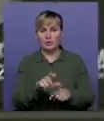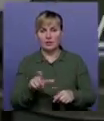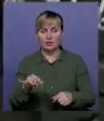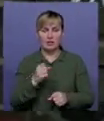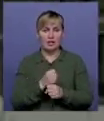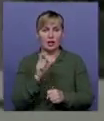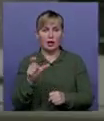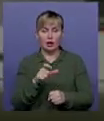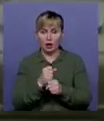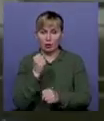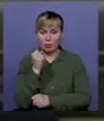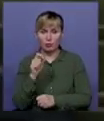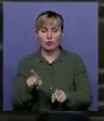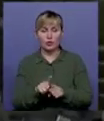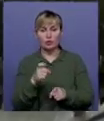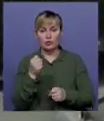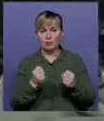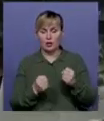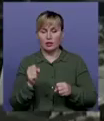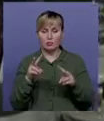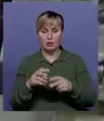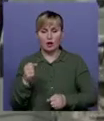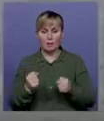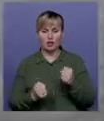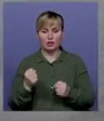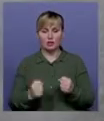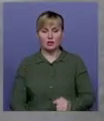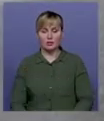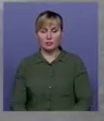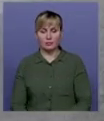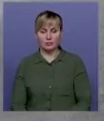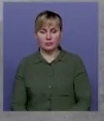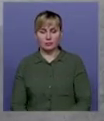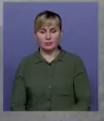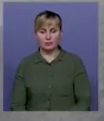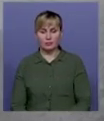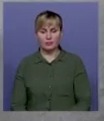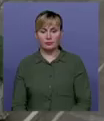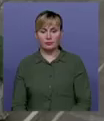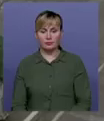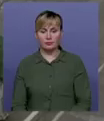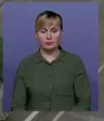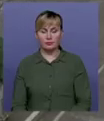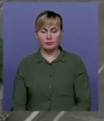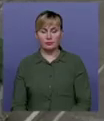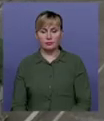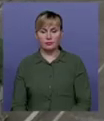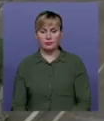и рабочих, а также сотни единиц специальной техники. Айдана Нураш, Валерий Таубалдиев, телеканал Алматы.